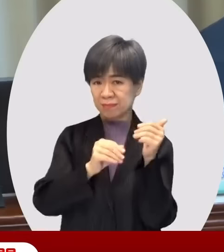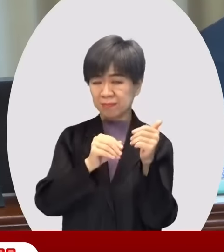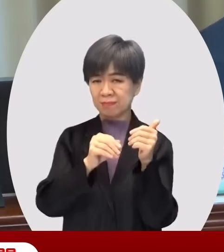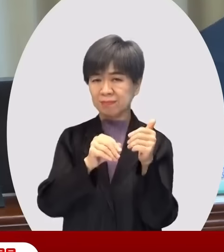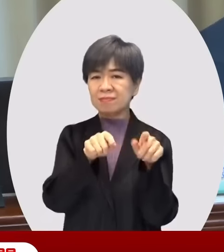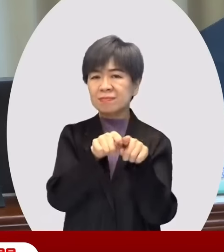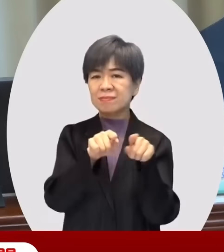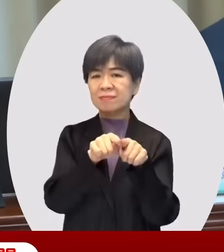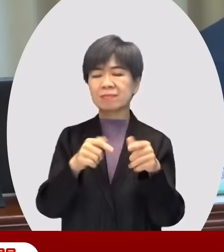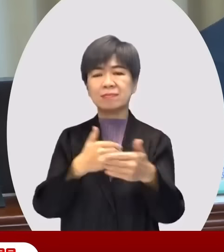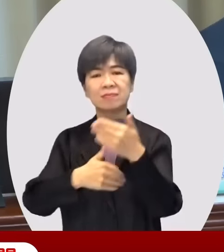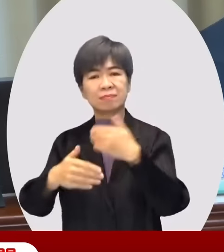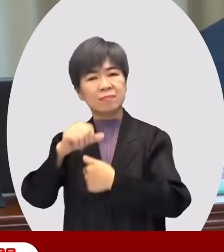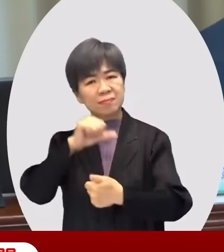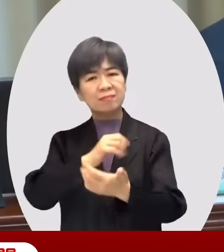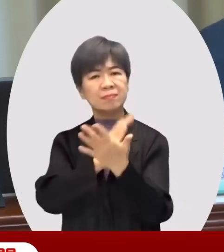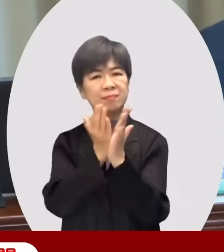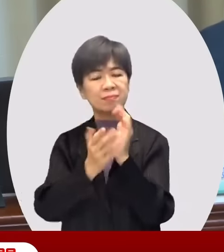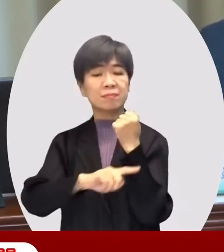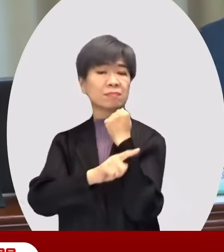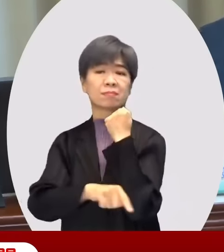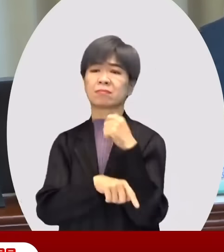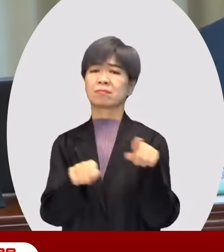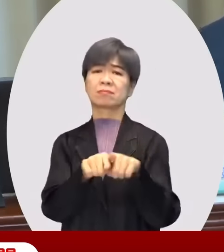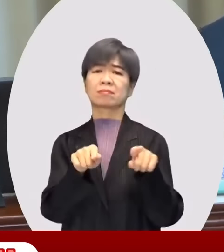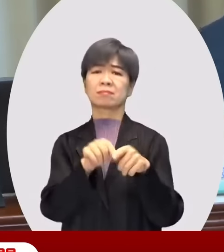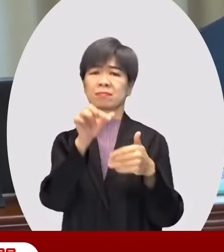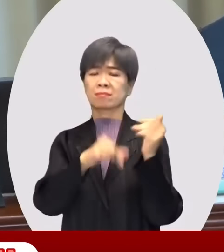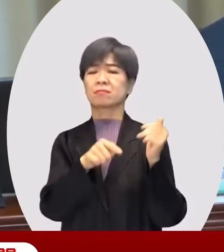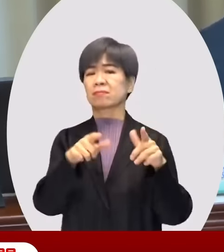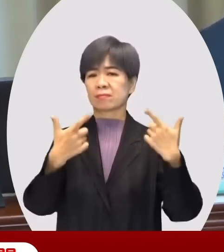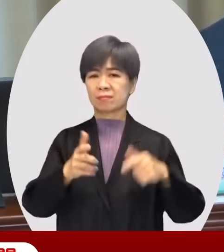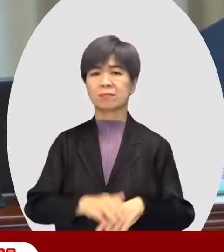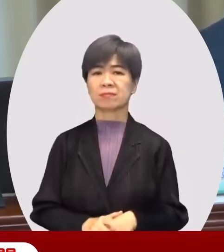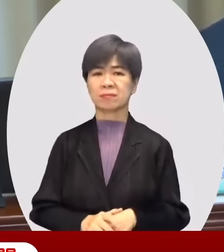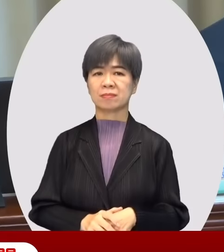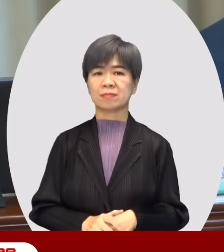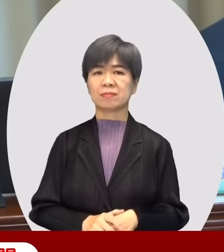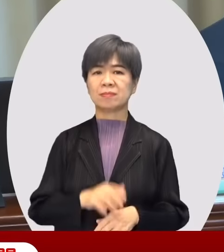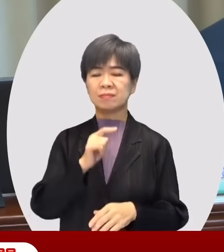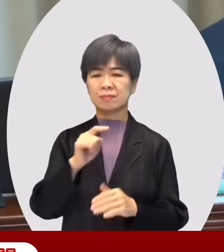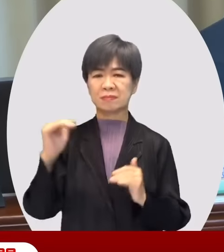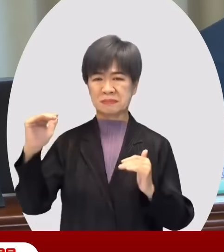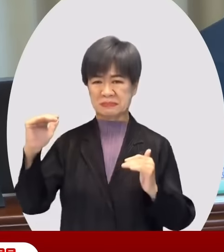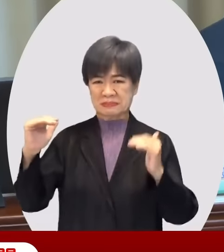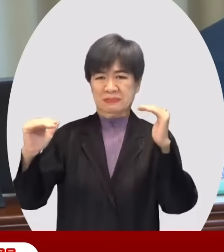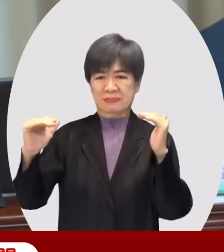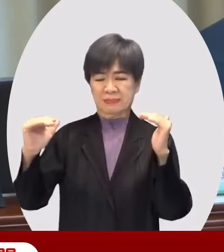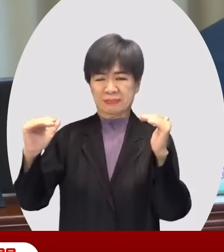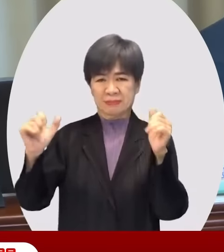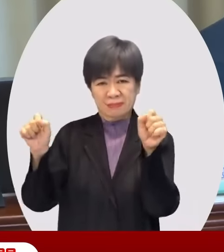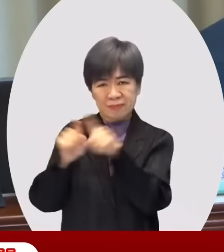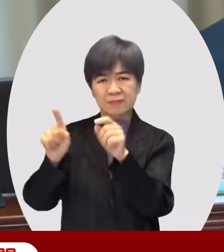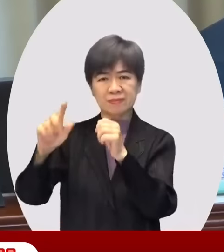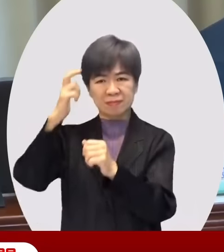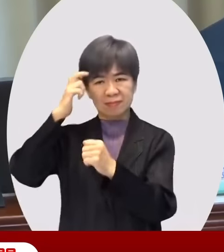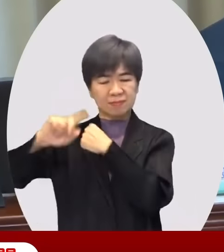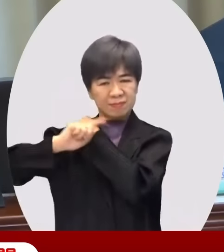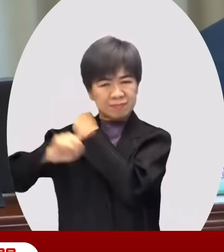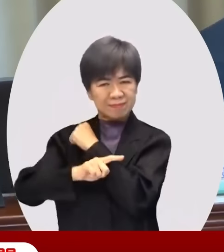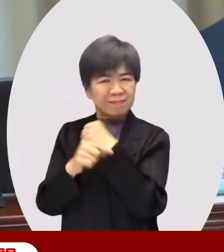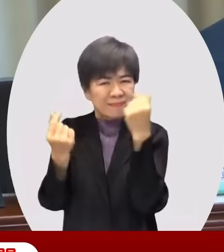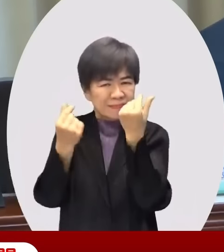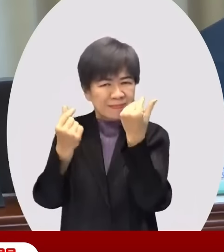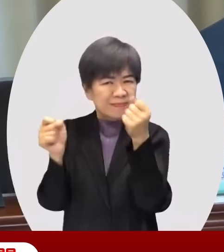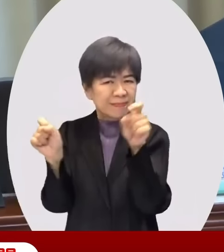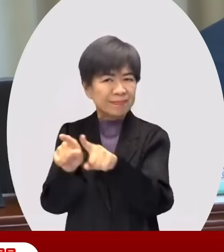法律，不是交通财阀等等这样的法律。这个法律是具有准宪法位阶的法律，这个法律直接改